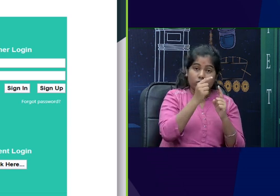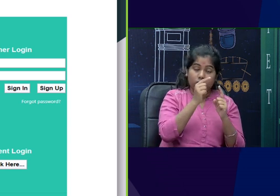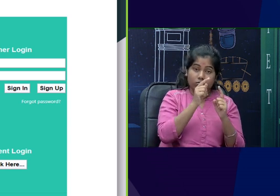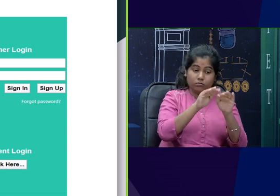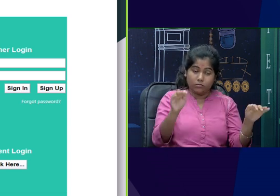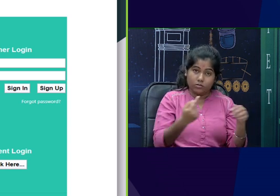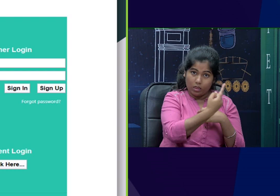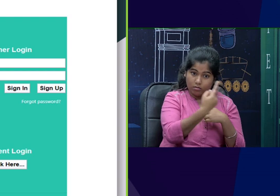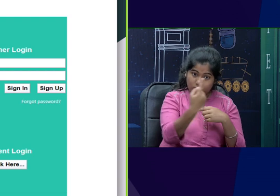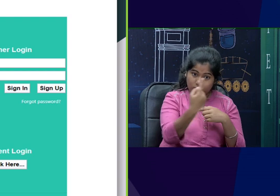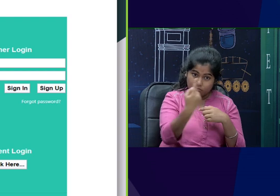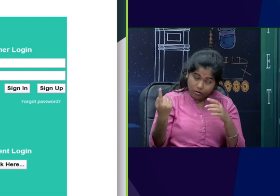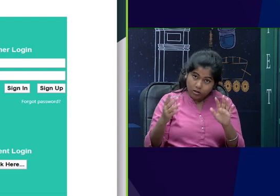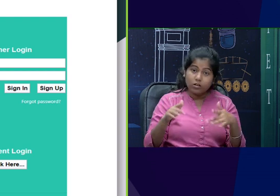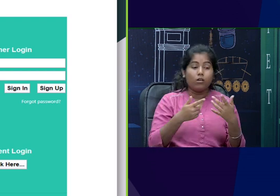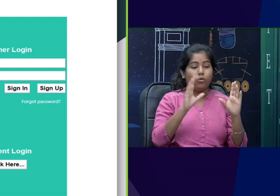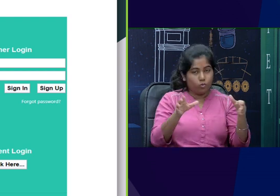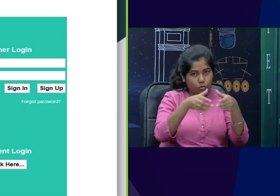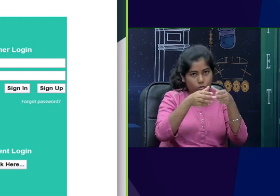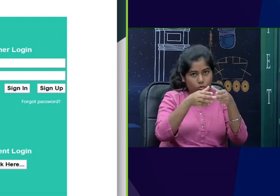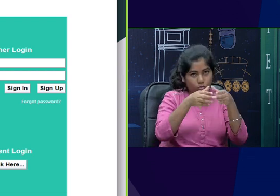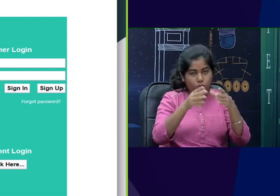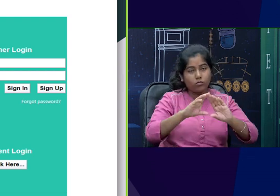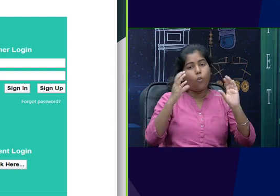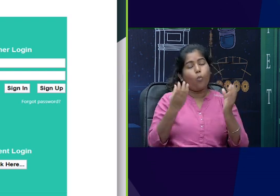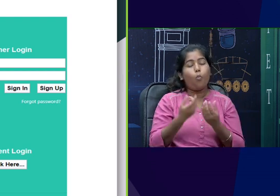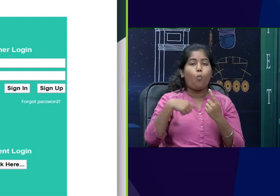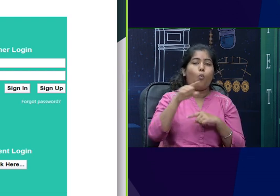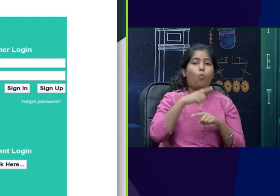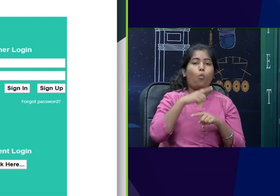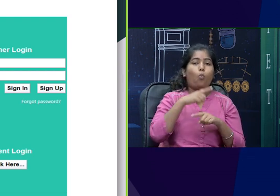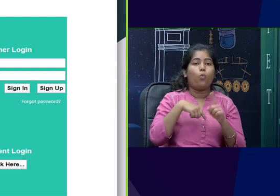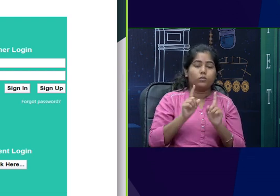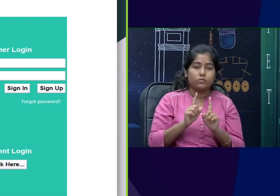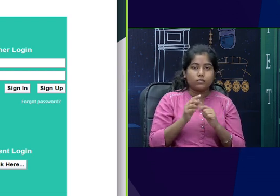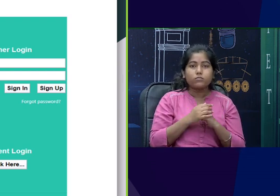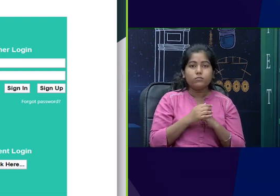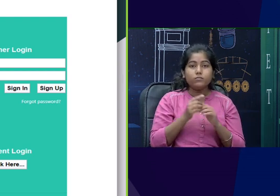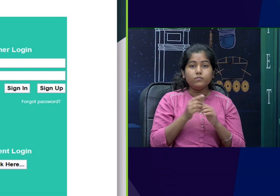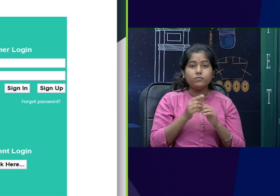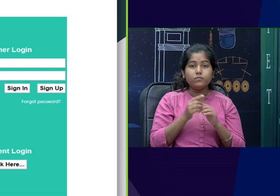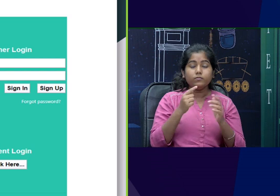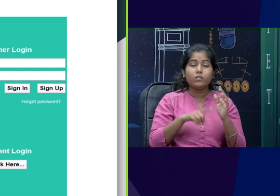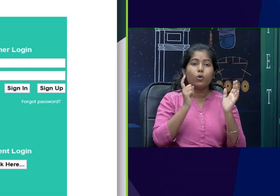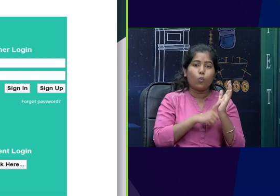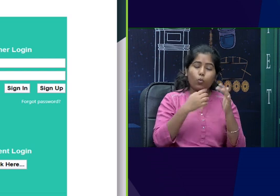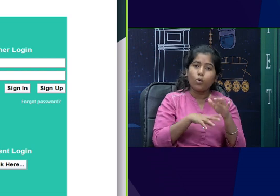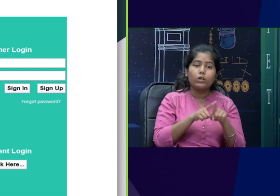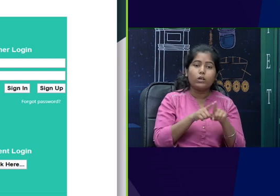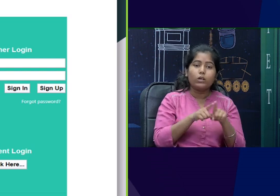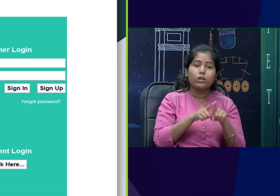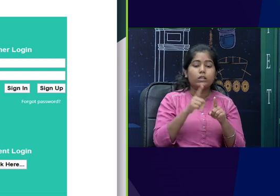इंडिविजुअल बच्चे को जो है एक देना चाहते हैं। इसमें टीचर का लॉगिन होता है और स्टूडेंट का लॉगिन होता है। बहुत ज़्यादा डिटेल नहीं